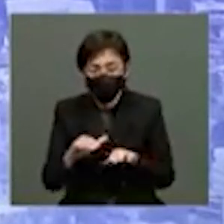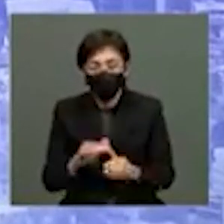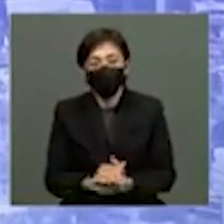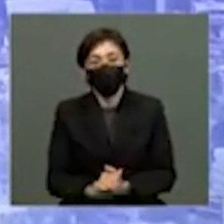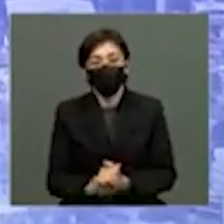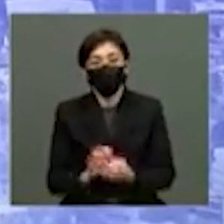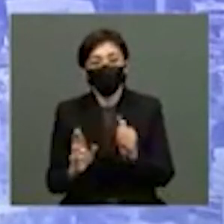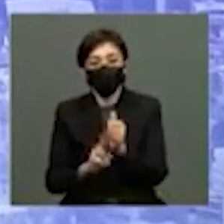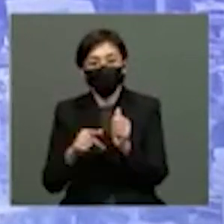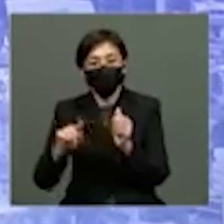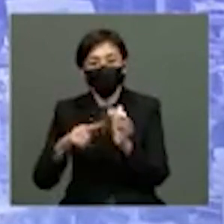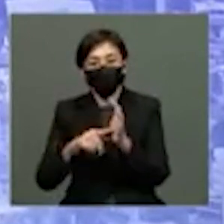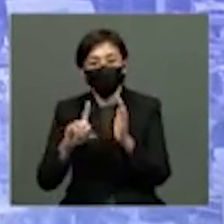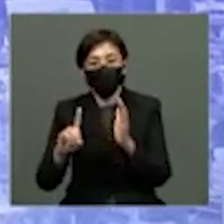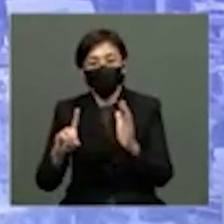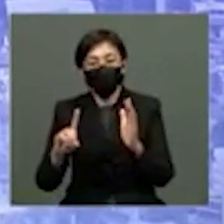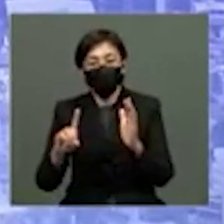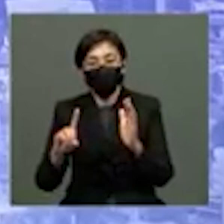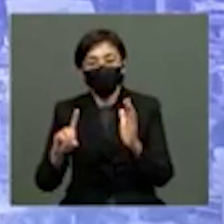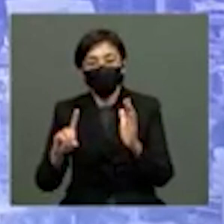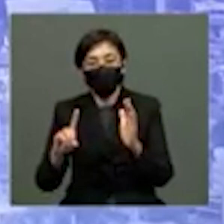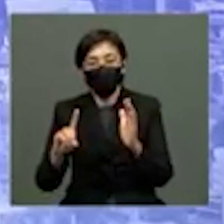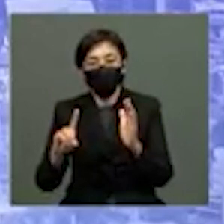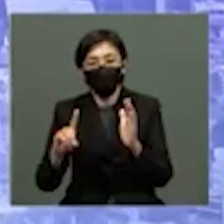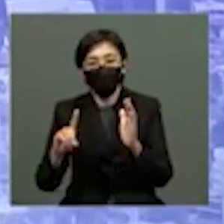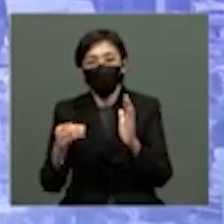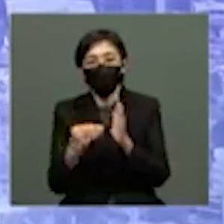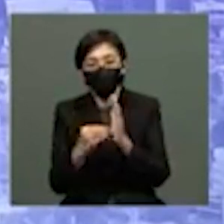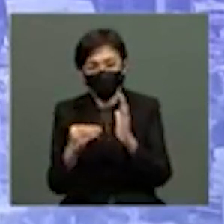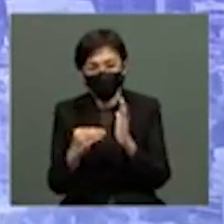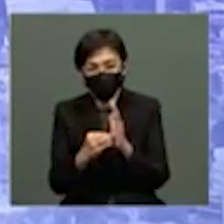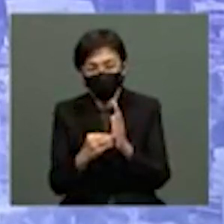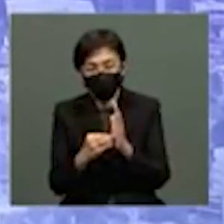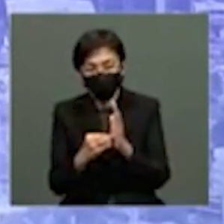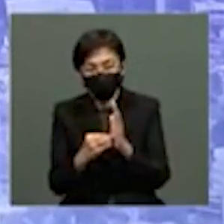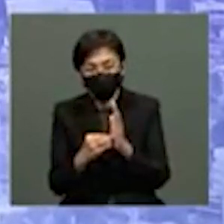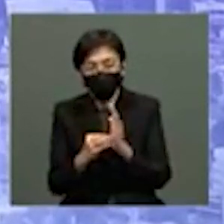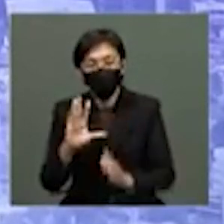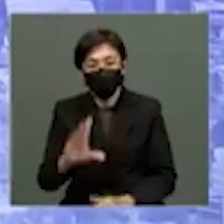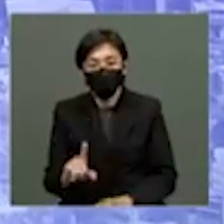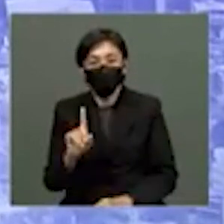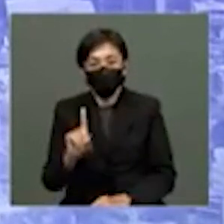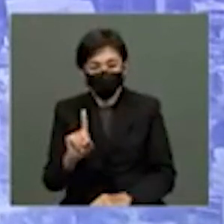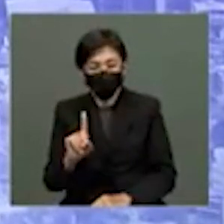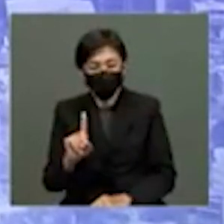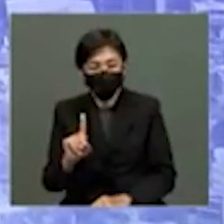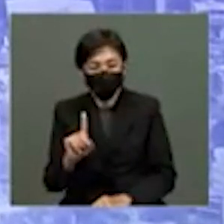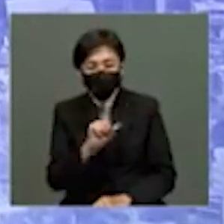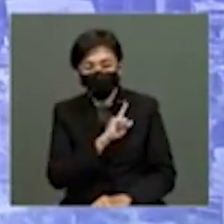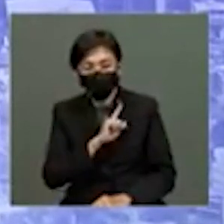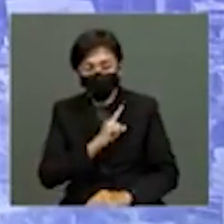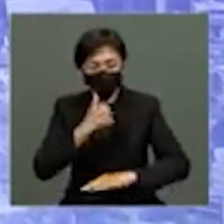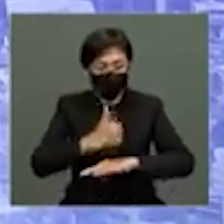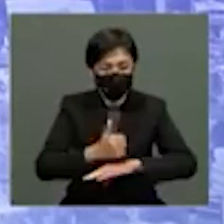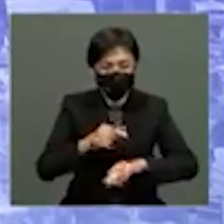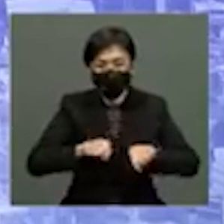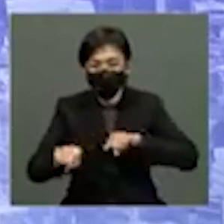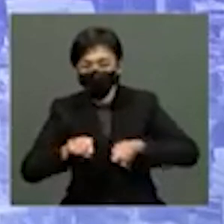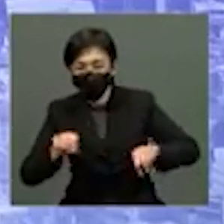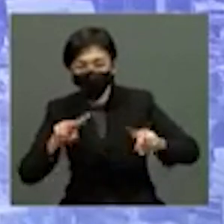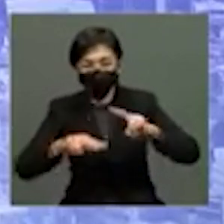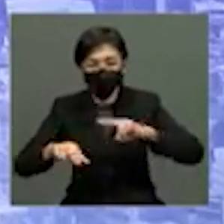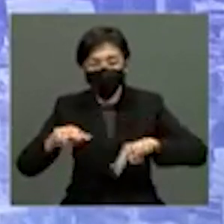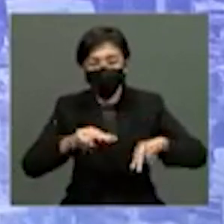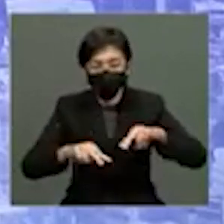รองปลัดกระทรวงประธานโทษครับรองปลัดกรุงเทพมหานครสักท่านหนึ่งไปกำกับดูแลนะครับต